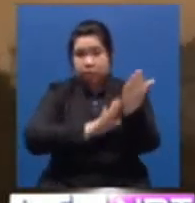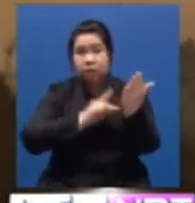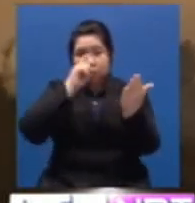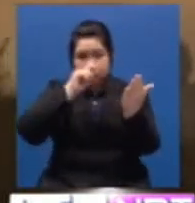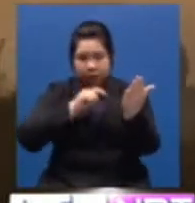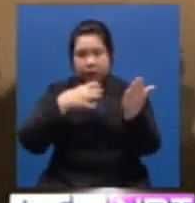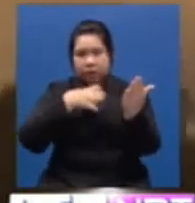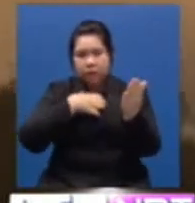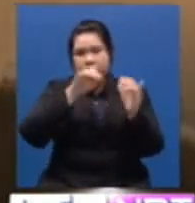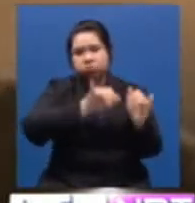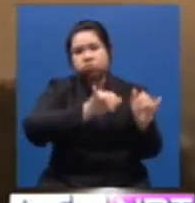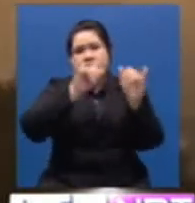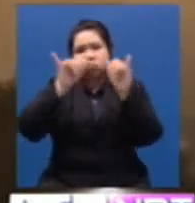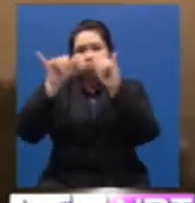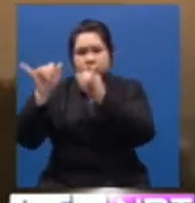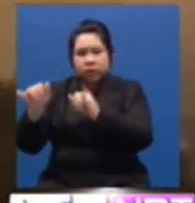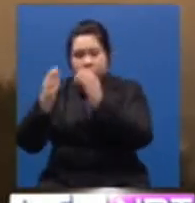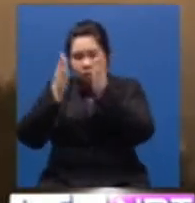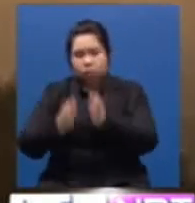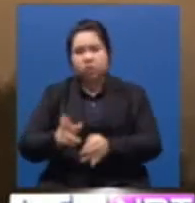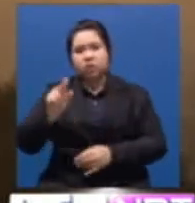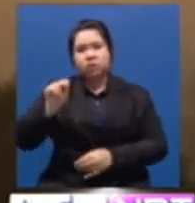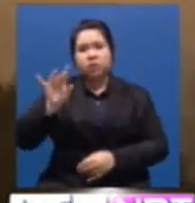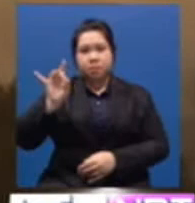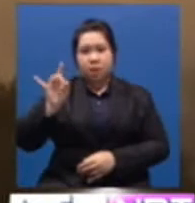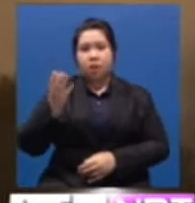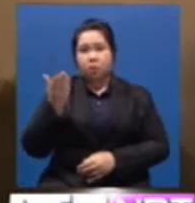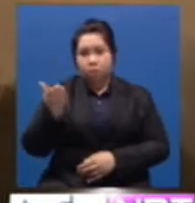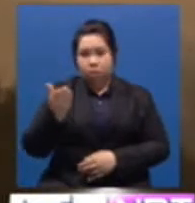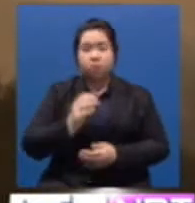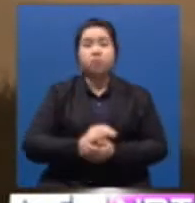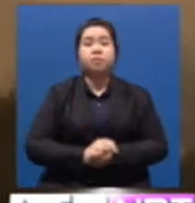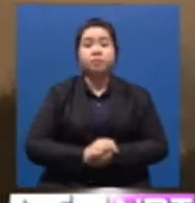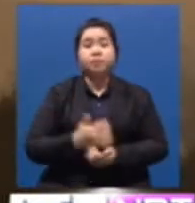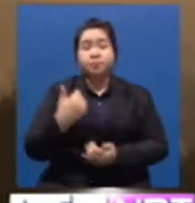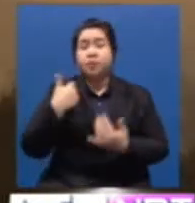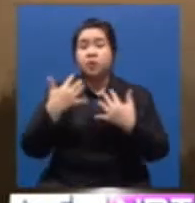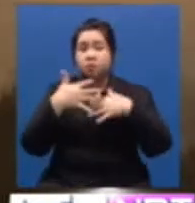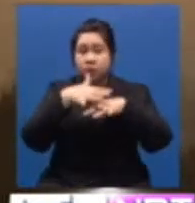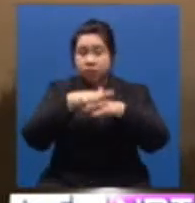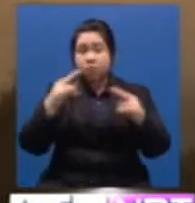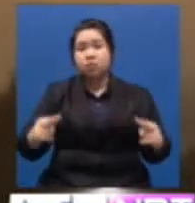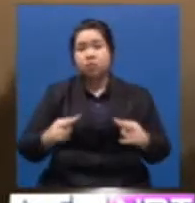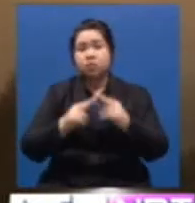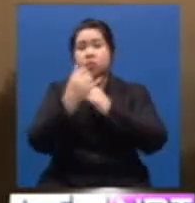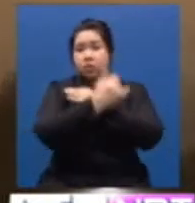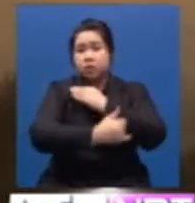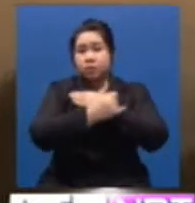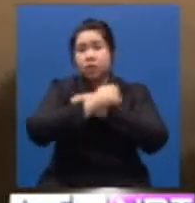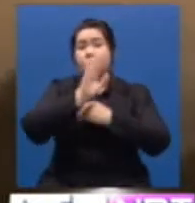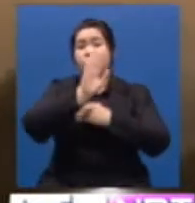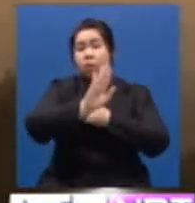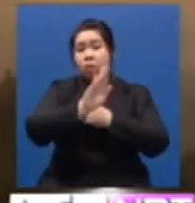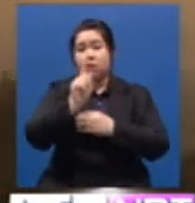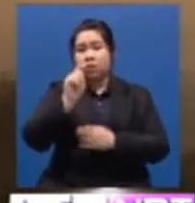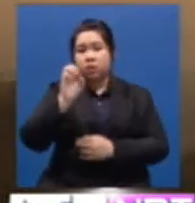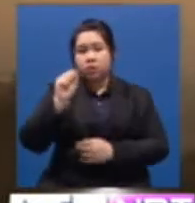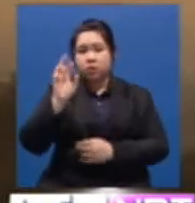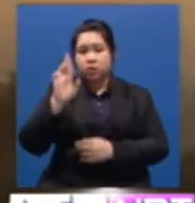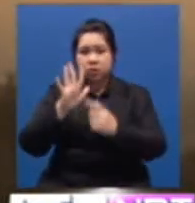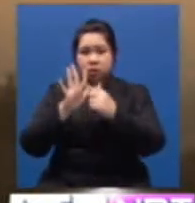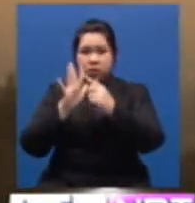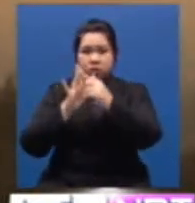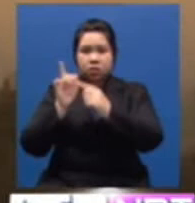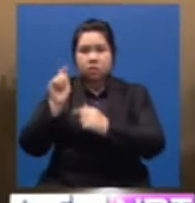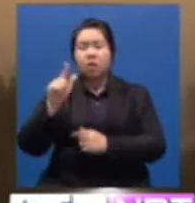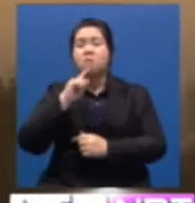ขอย้ายออกจากพื้นที่แล้ว 38คนขณะเดียวกันได้ประสานงานกับกระทรวงการต่างประเทศอิสราเอลและนายจ้างใน